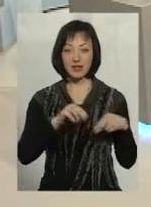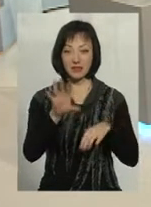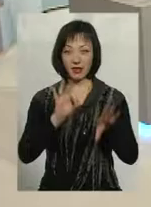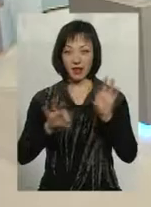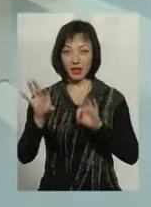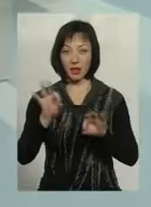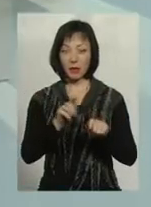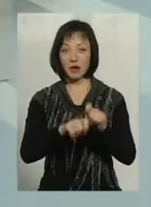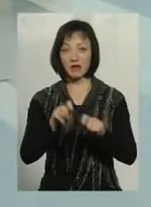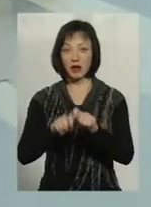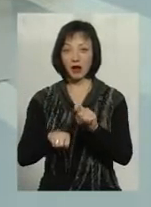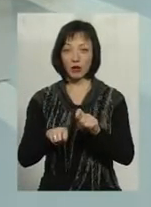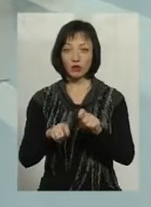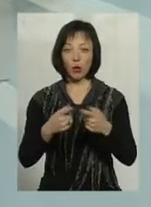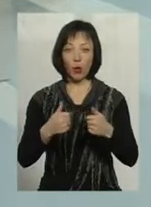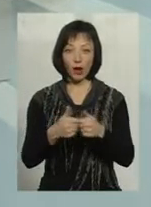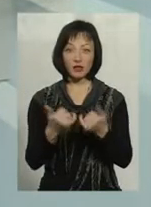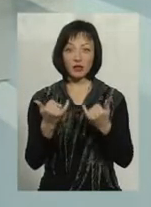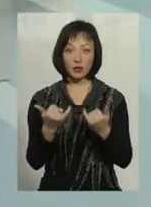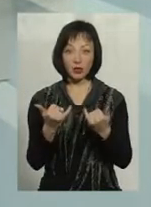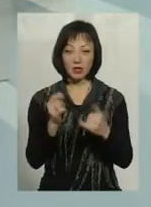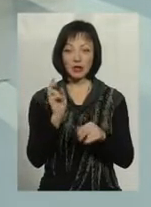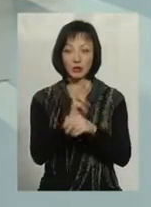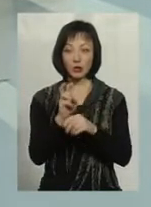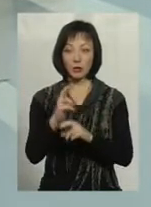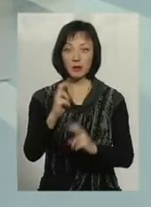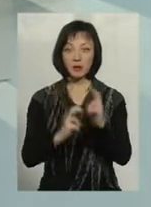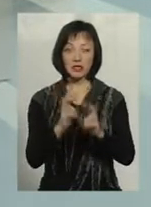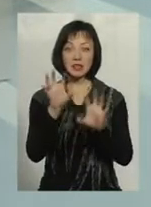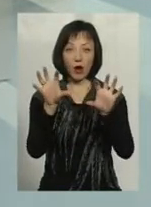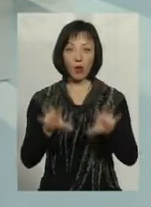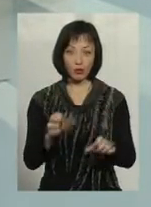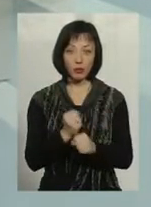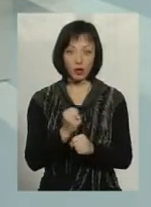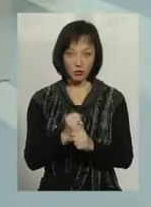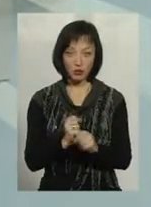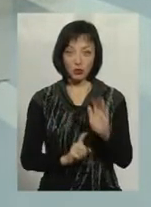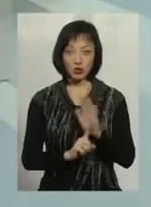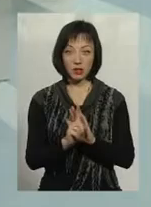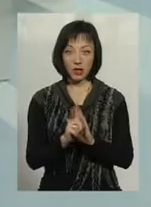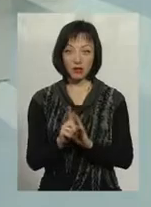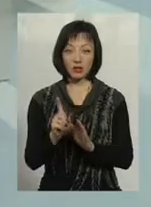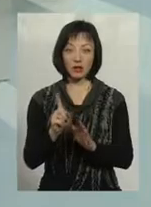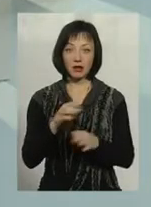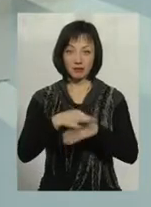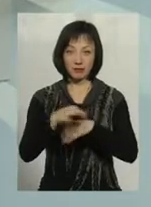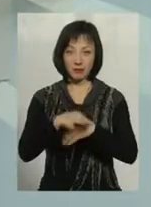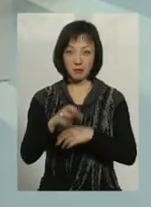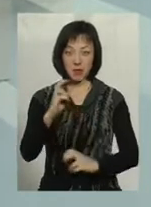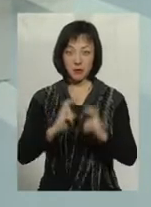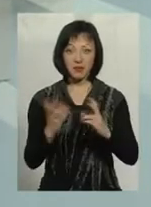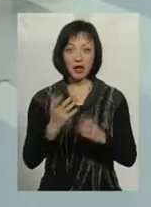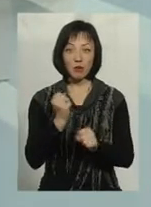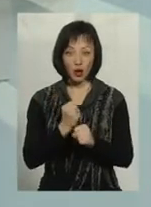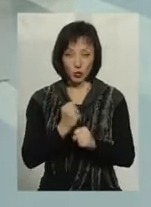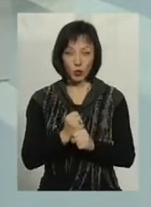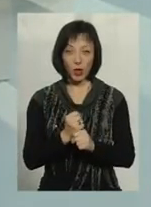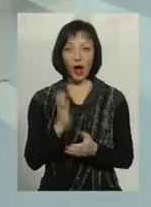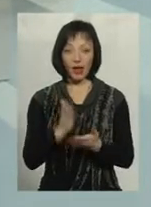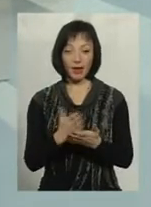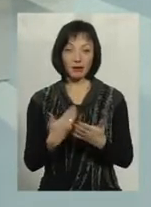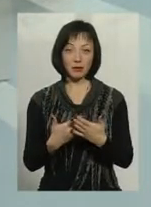по-перше, фото-відеофіксація, друге, вхід в приміщення абсолютно без всякого попередження, допит